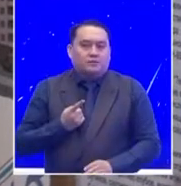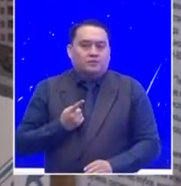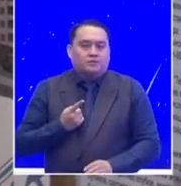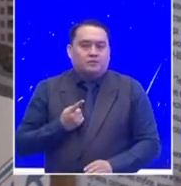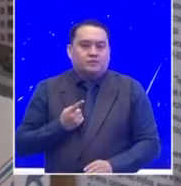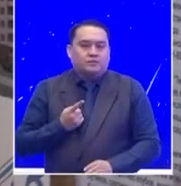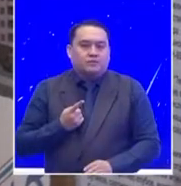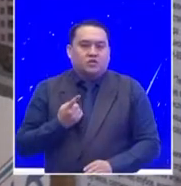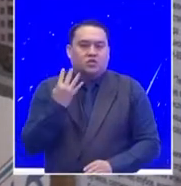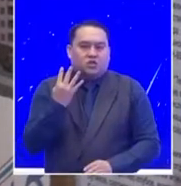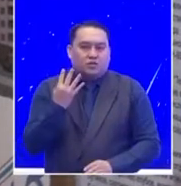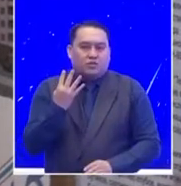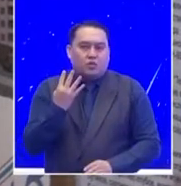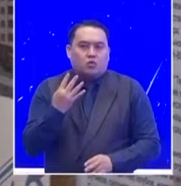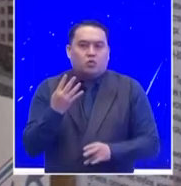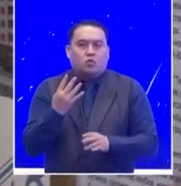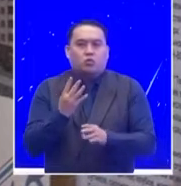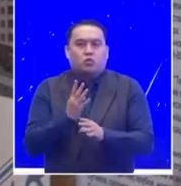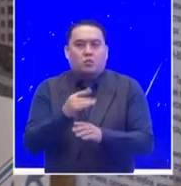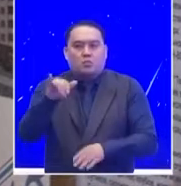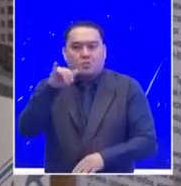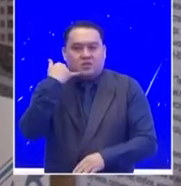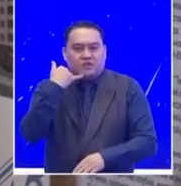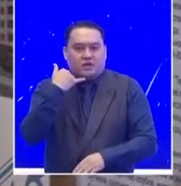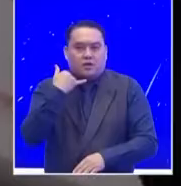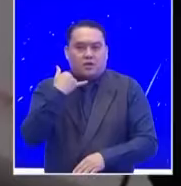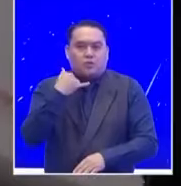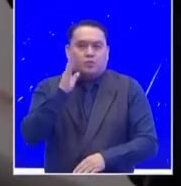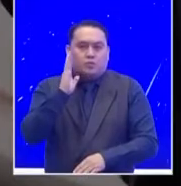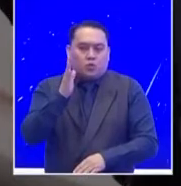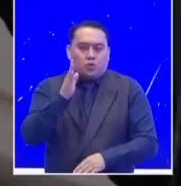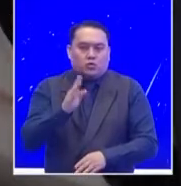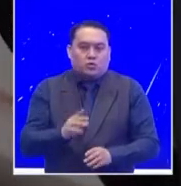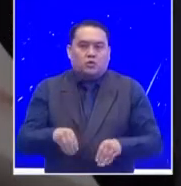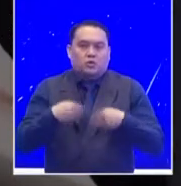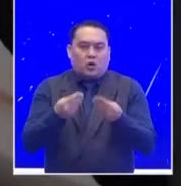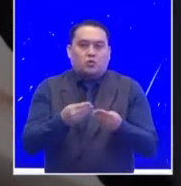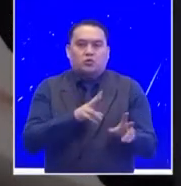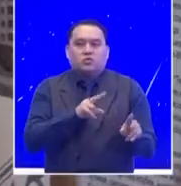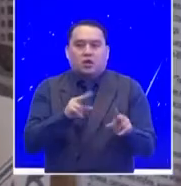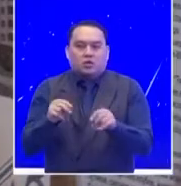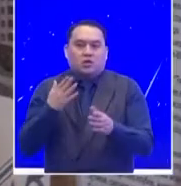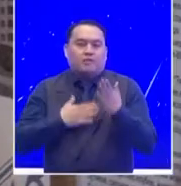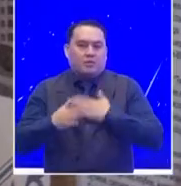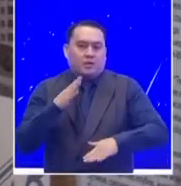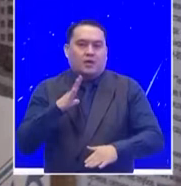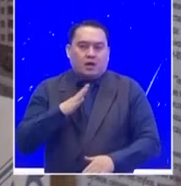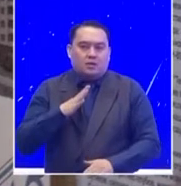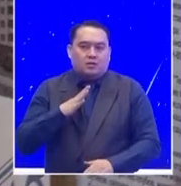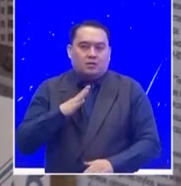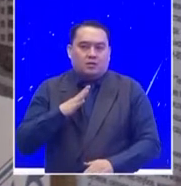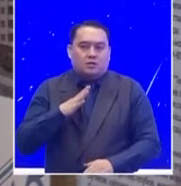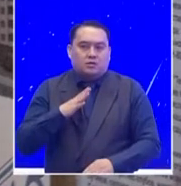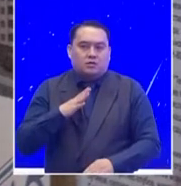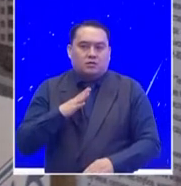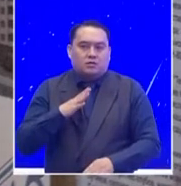Буквально вот 4 уже стояла на очереди. Мне позвонили, сказали, скоро дадут. Ну, счастлива была я. Не